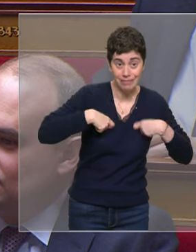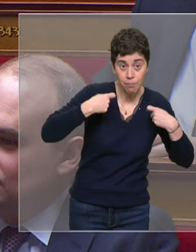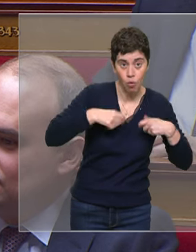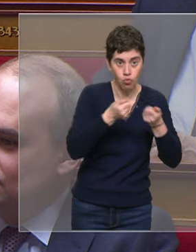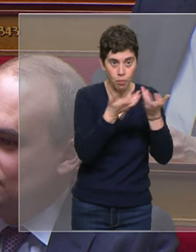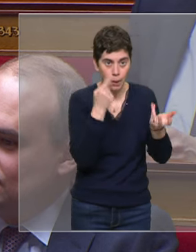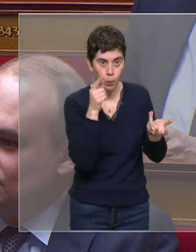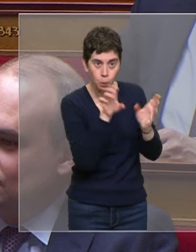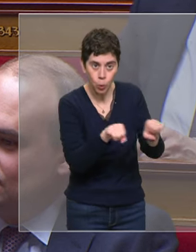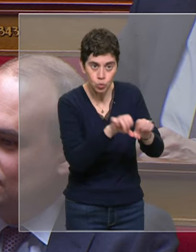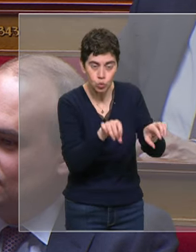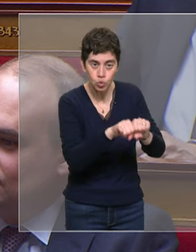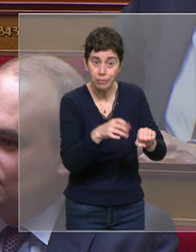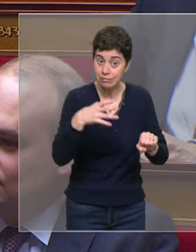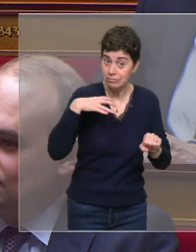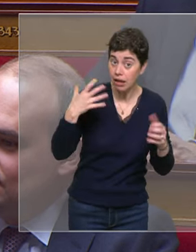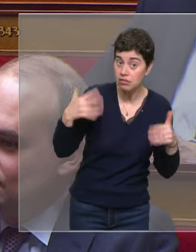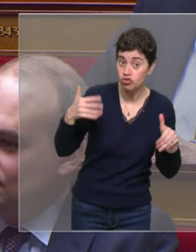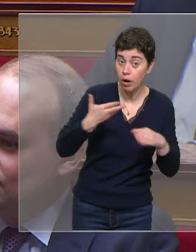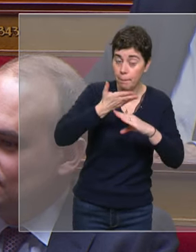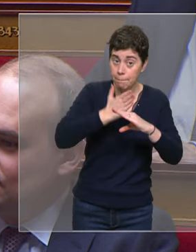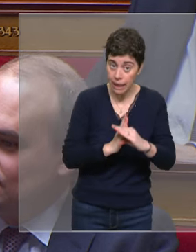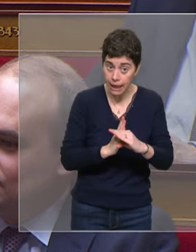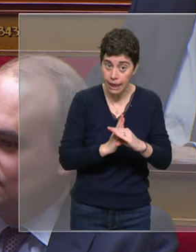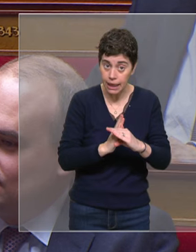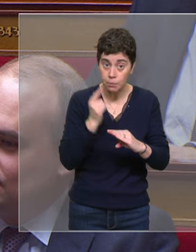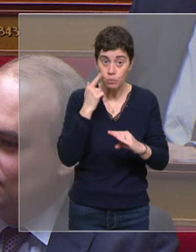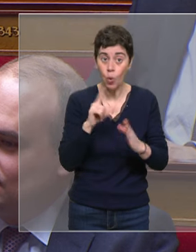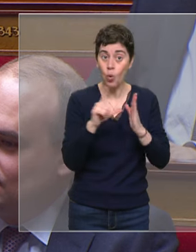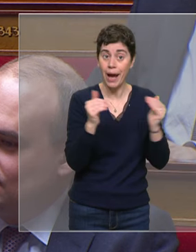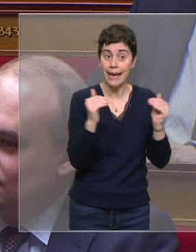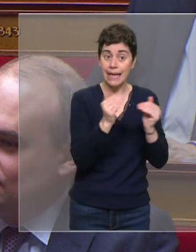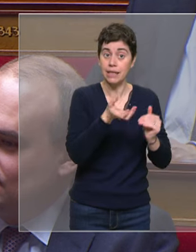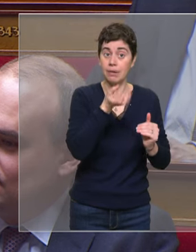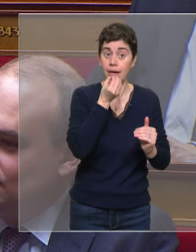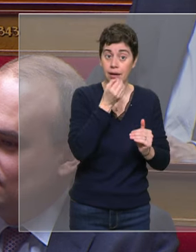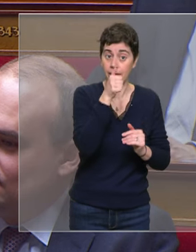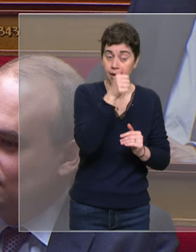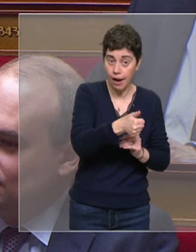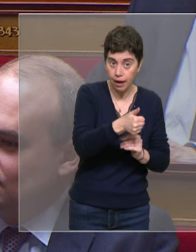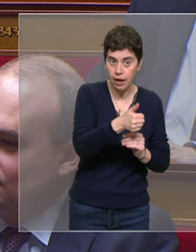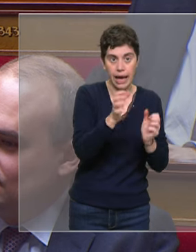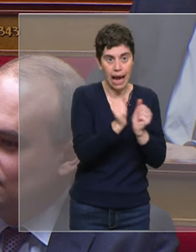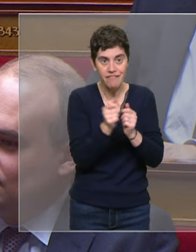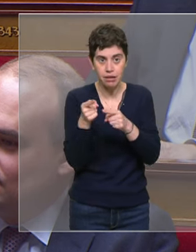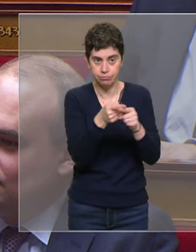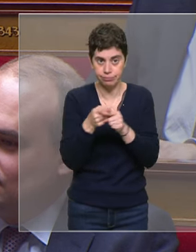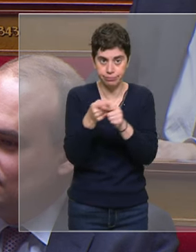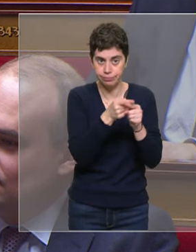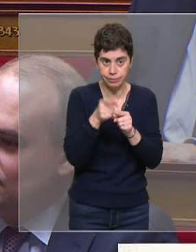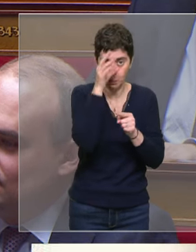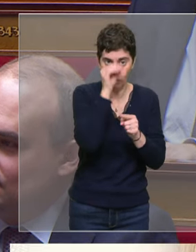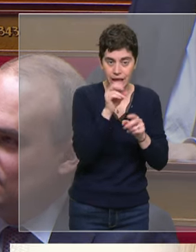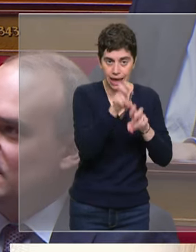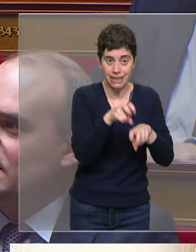production, qui existent déjà, qui sont définis depuis Egalim 1 et qui sont déterminés avec l'interprofession. C'est tangible, c'est